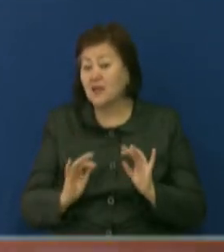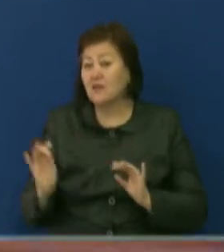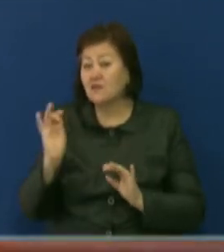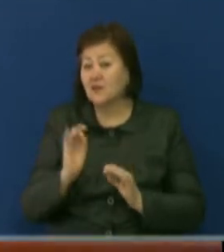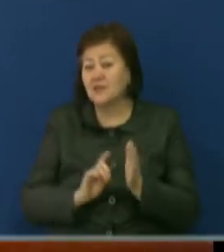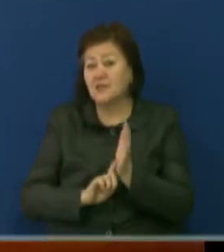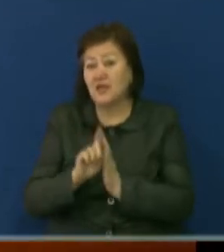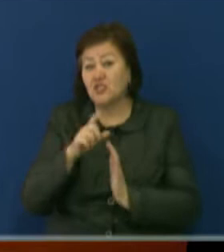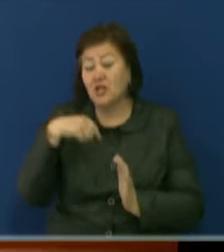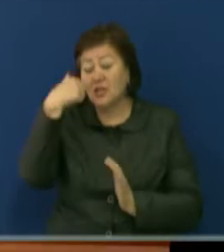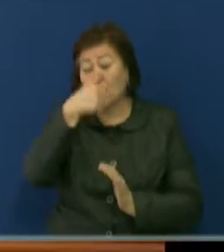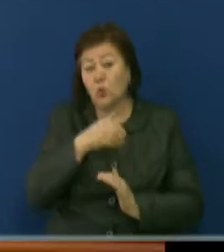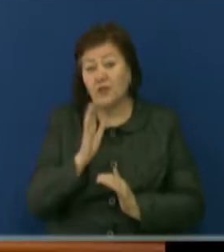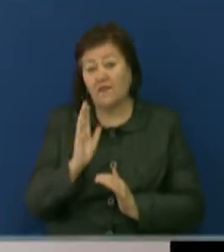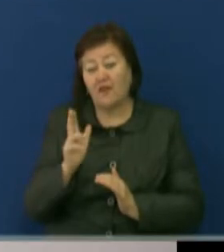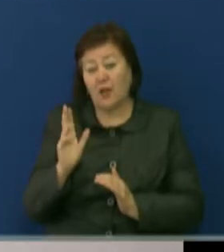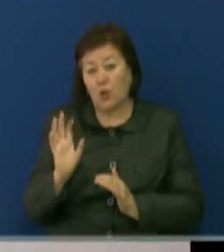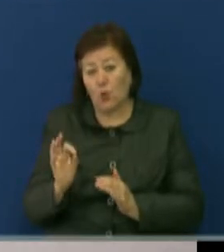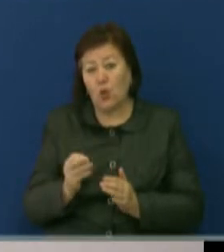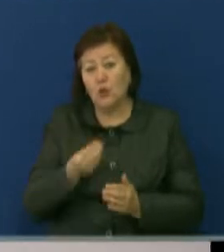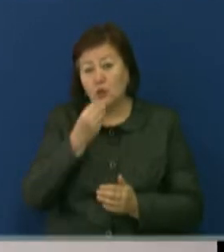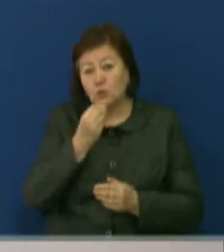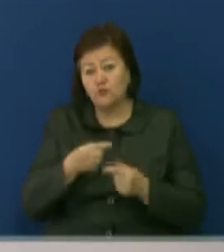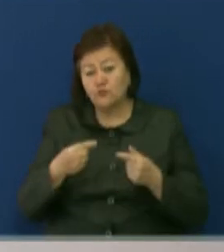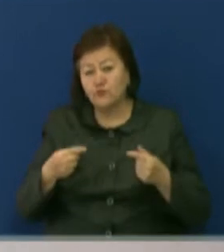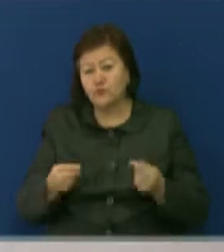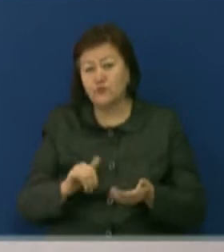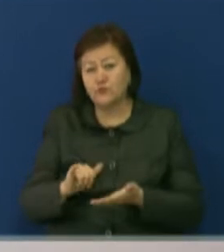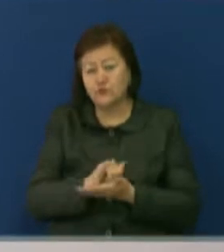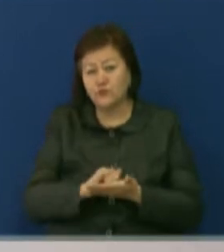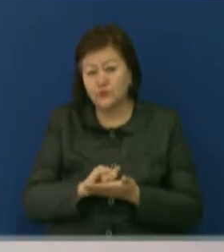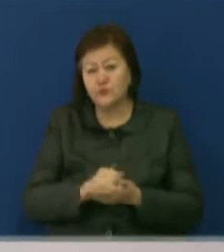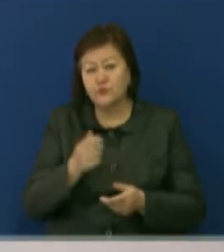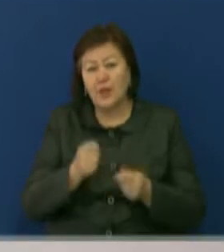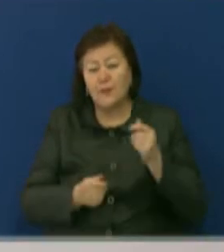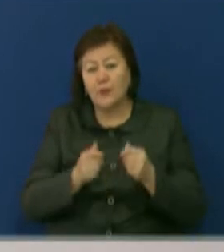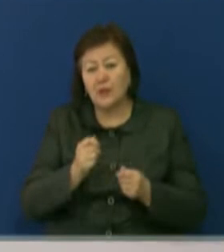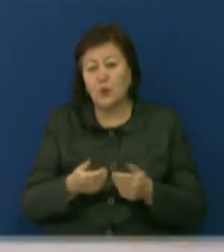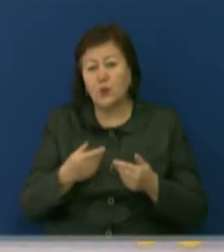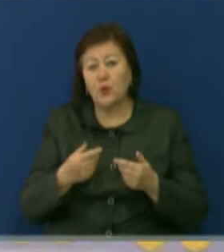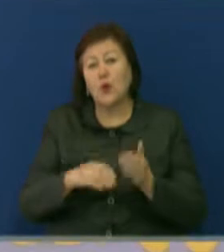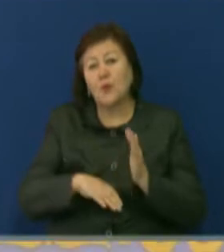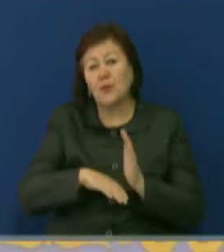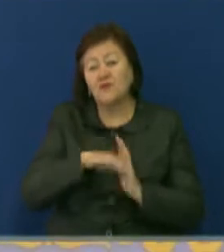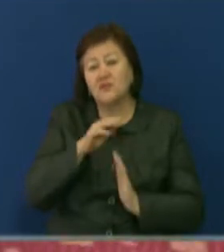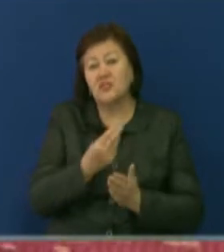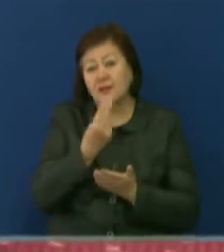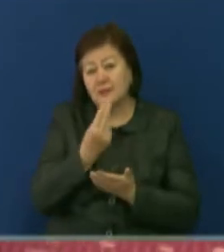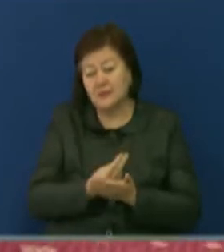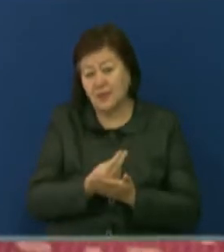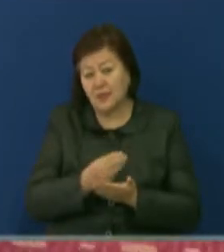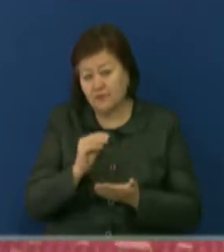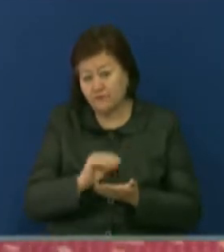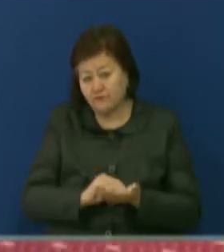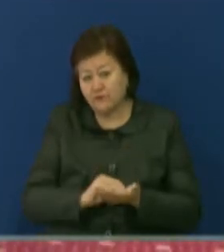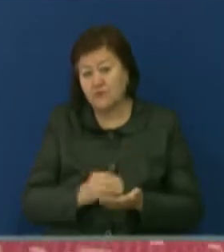бері Шығыс Қазақстан облысында жеміс көкөніс өнімдері, күнбағыс майы, қант, сүт өнімдері бағасының өскені байқалды. Баға өткен